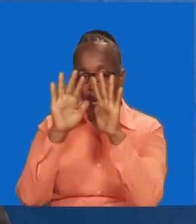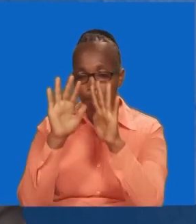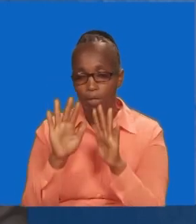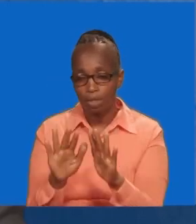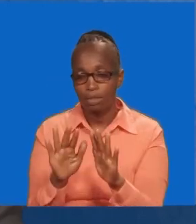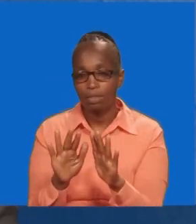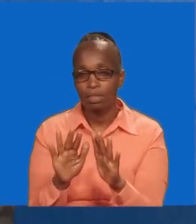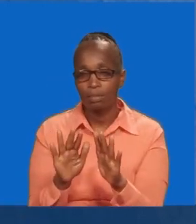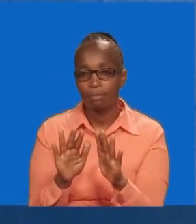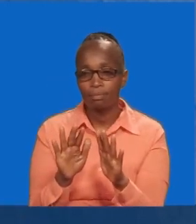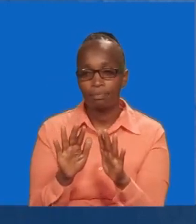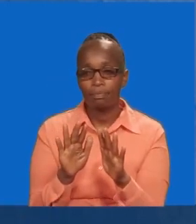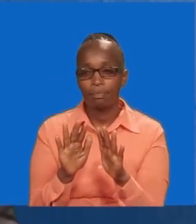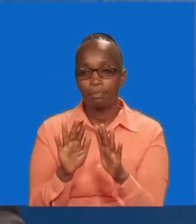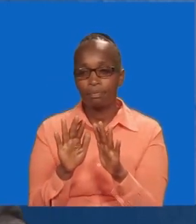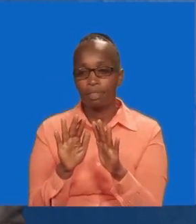sana